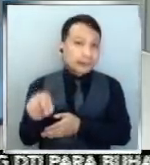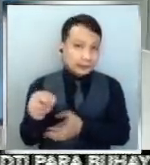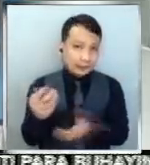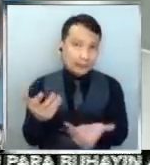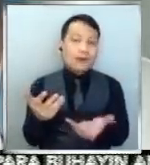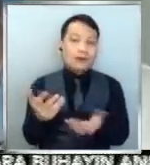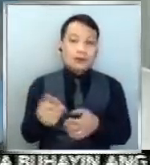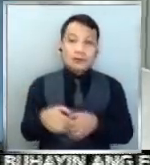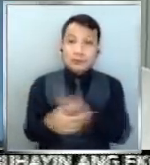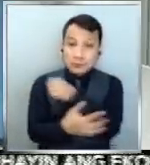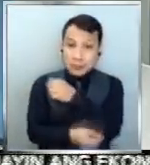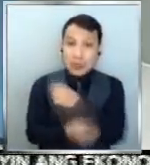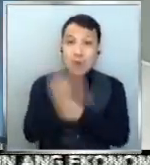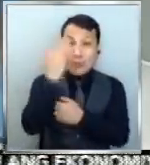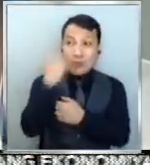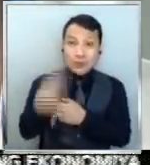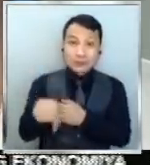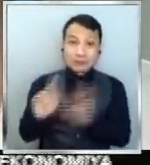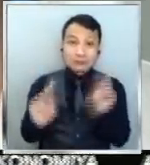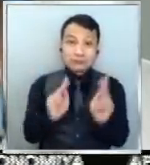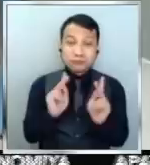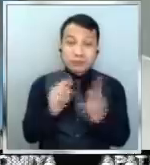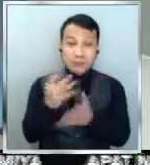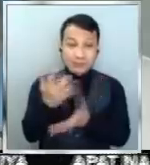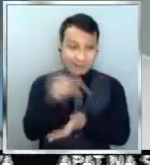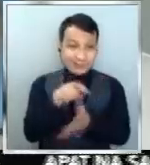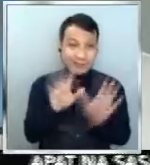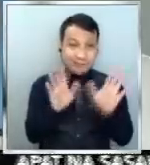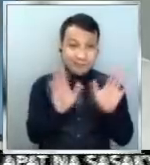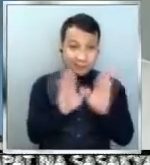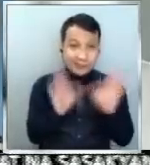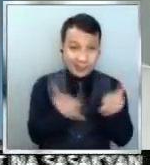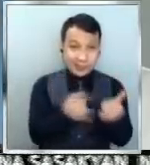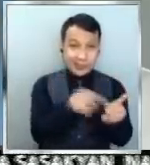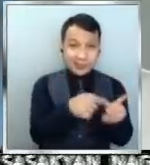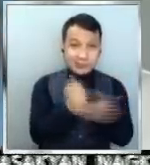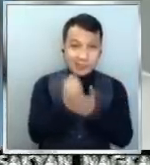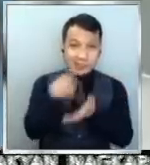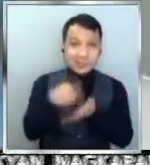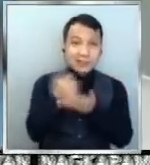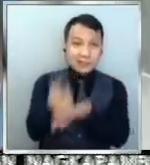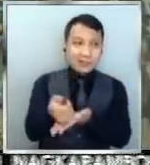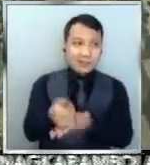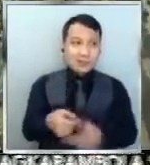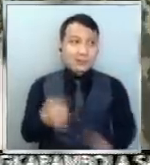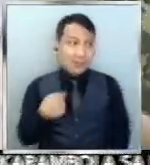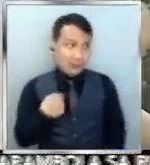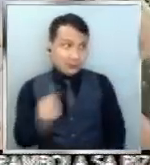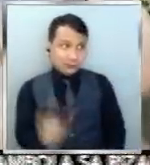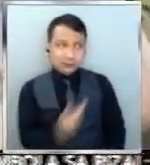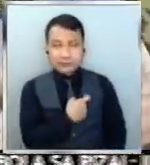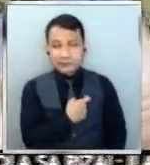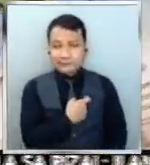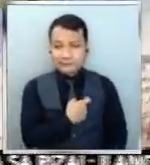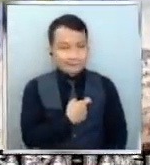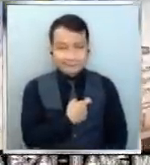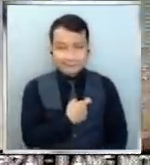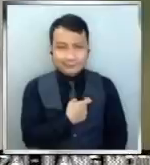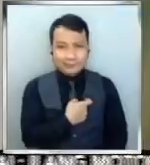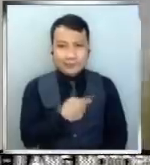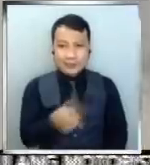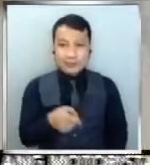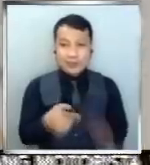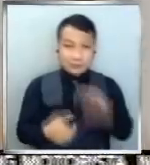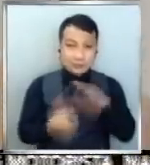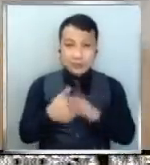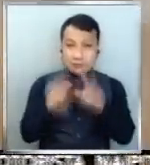yung takbuhan ng mga tao. Yun, masakit din sa amin nun. Lumabas sa investigasyon na gumamit